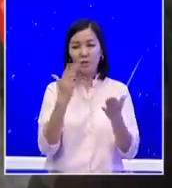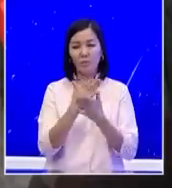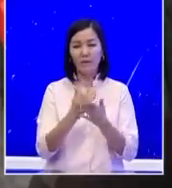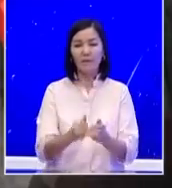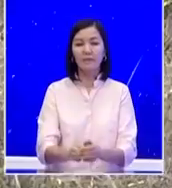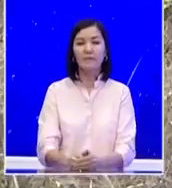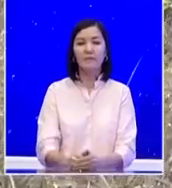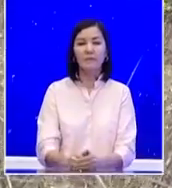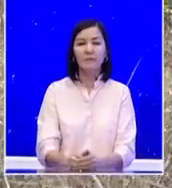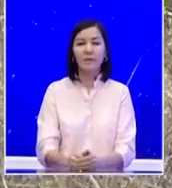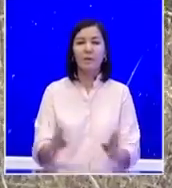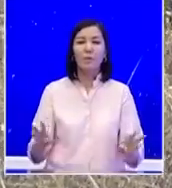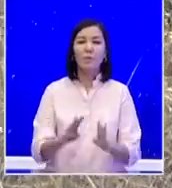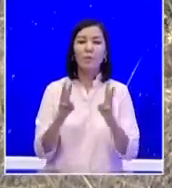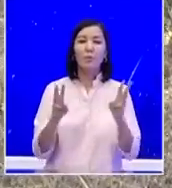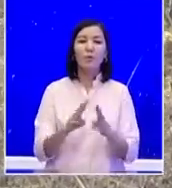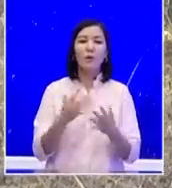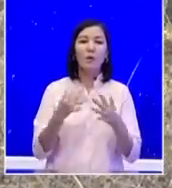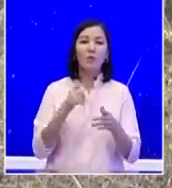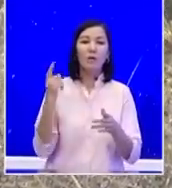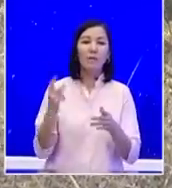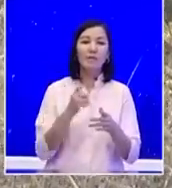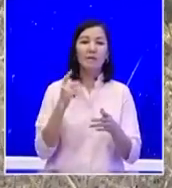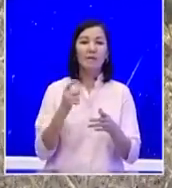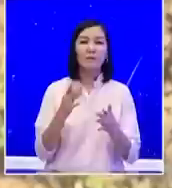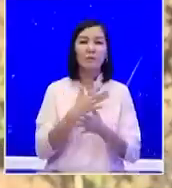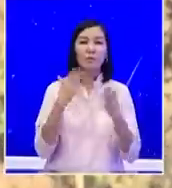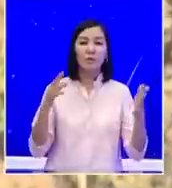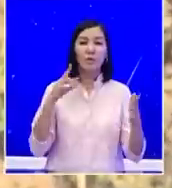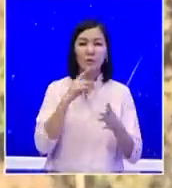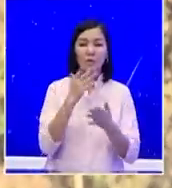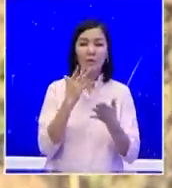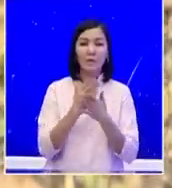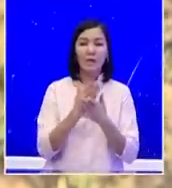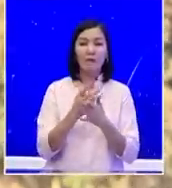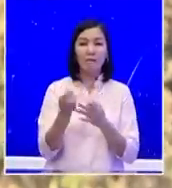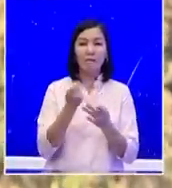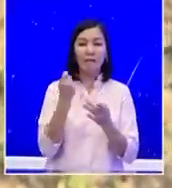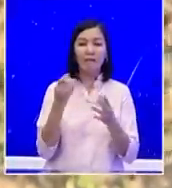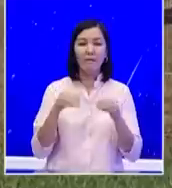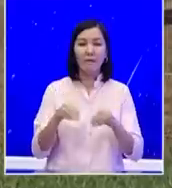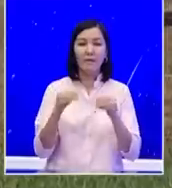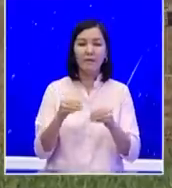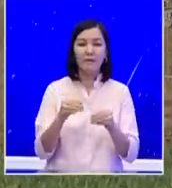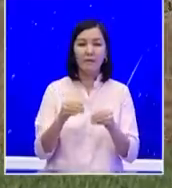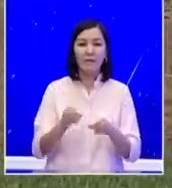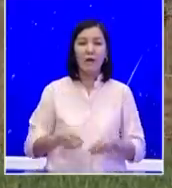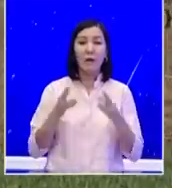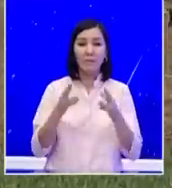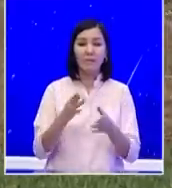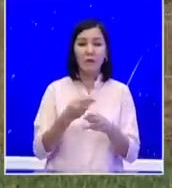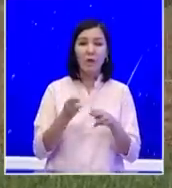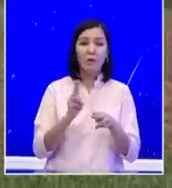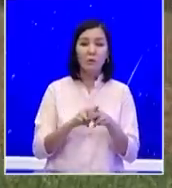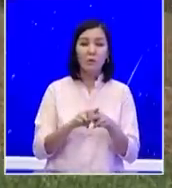жабдықтармен қамтылған. Өрттің шаруа қожалықтарына тигізер зияны орасан, әсіресе дәнді дақылдар мен себілген егістіктер үшін қауіпті.